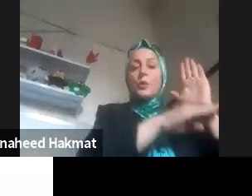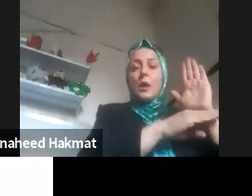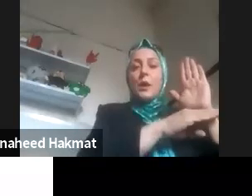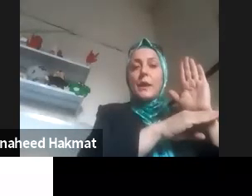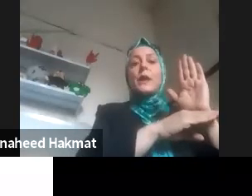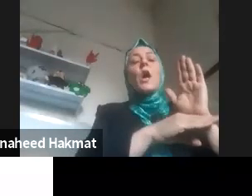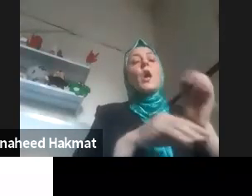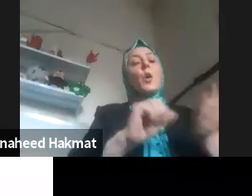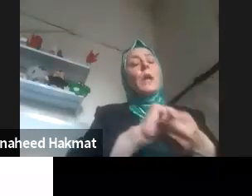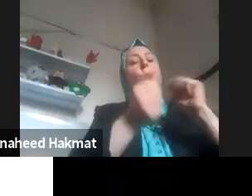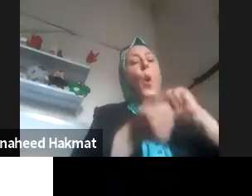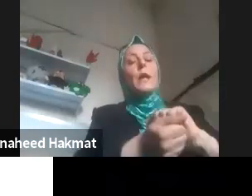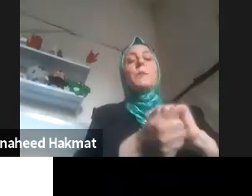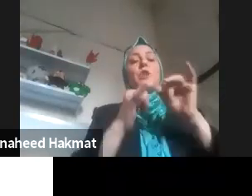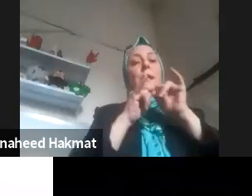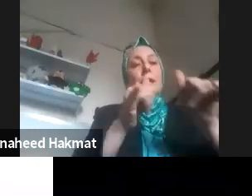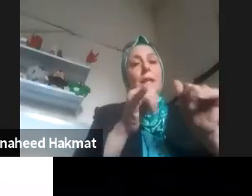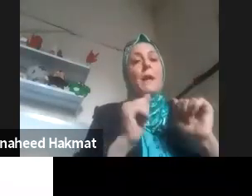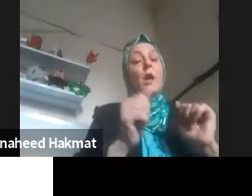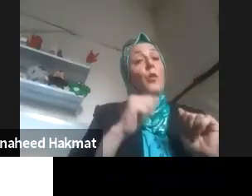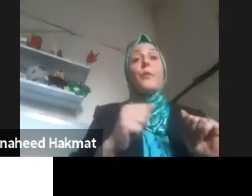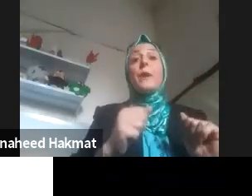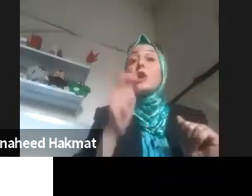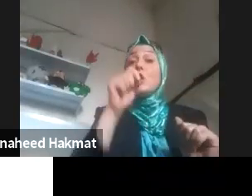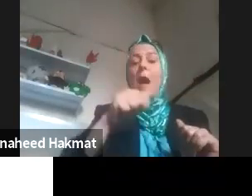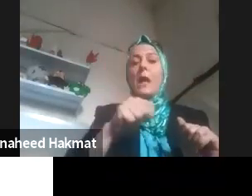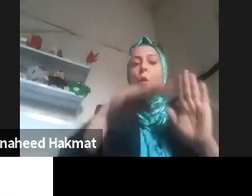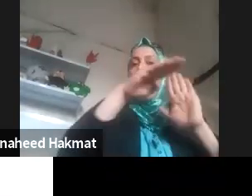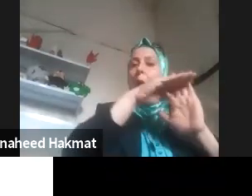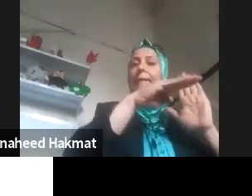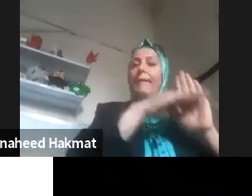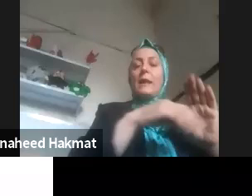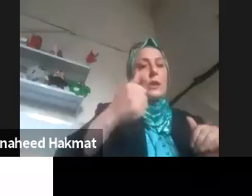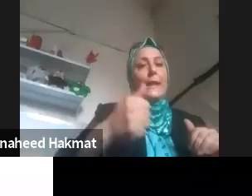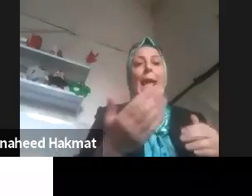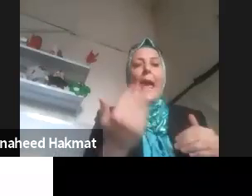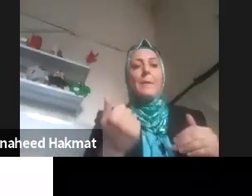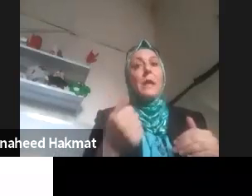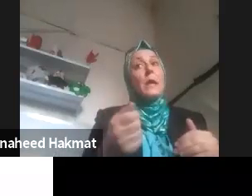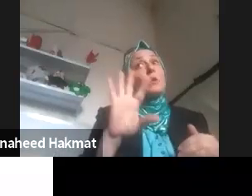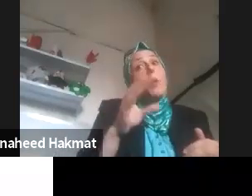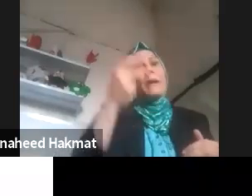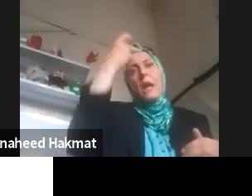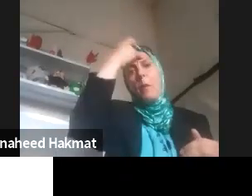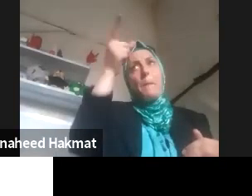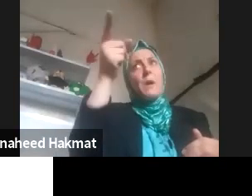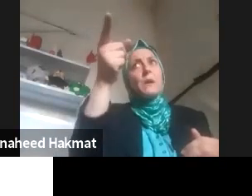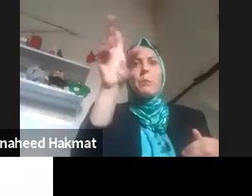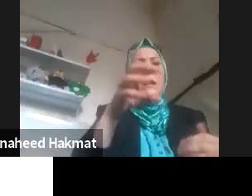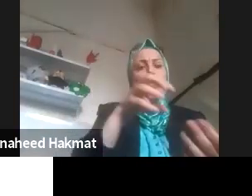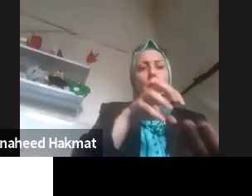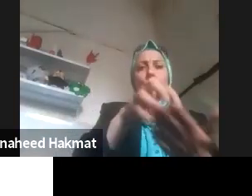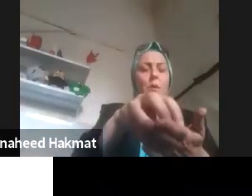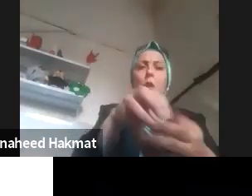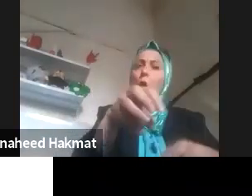والمخاوف الصحية. يكون في عنا إجراءات واجب اتباعها لما يكون في عدوى مشكوك فيها، وكيف نبلغ العائلات اللي يمكن